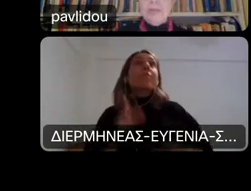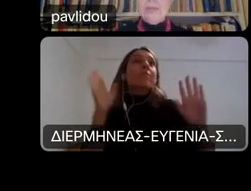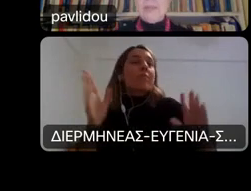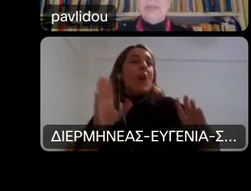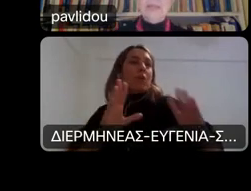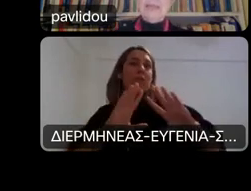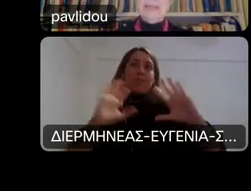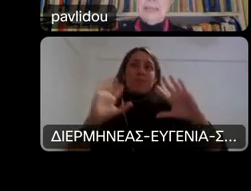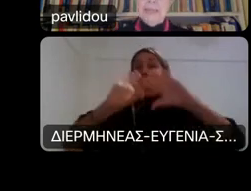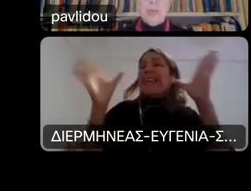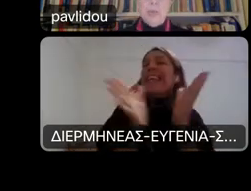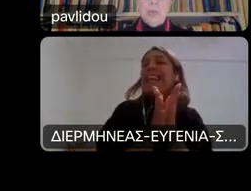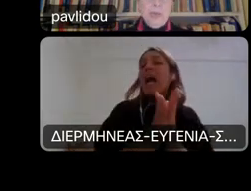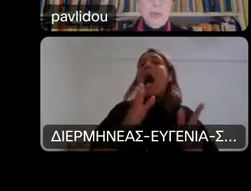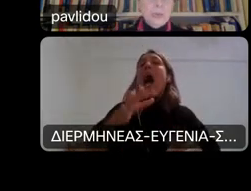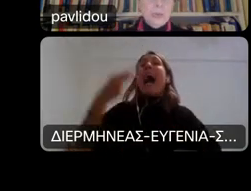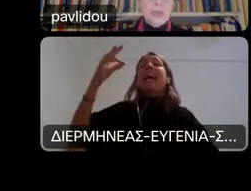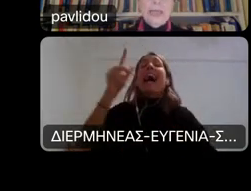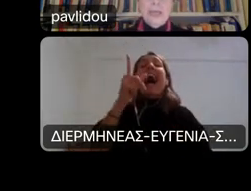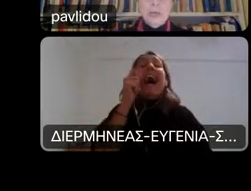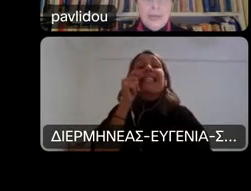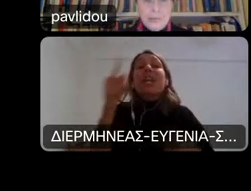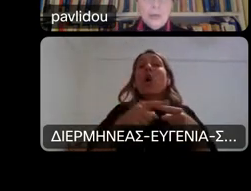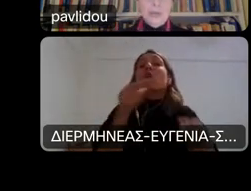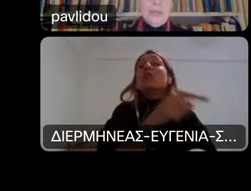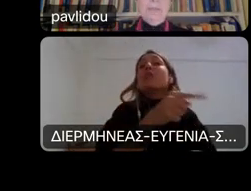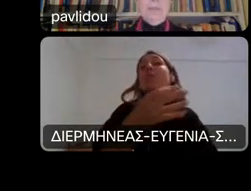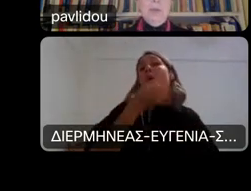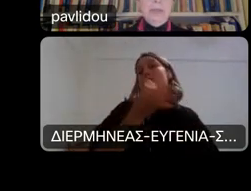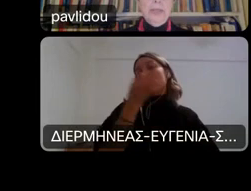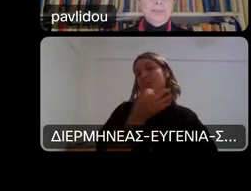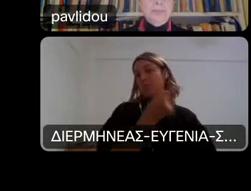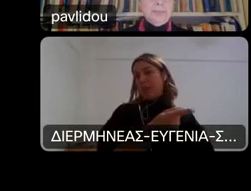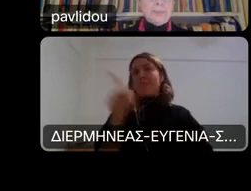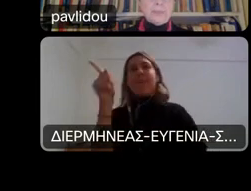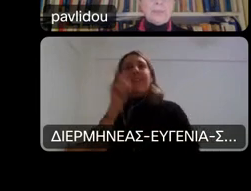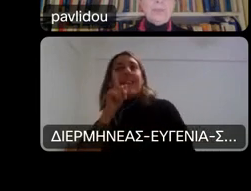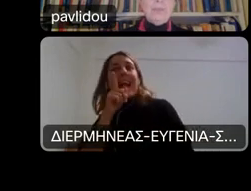γυναικευτική χρήση του αρσενικού. Το δεύτερο ζήτημα τώρα